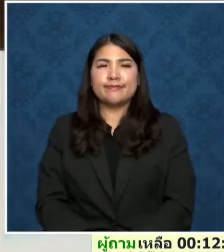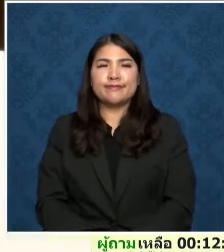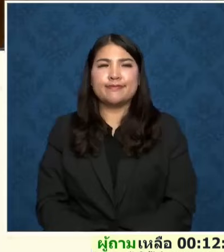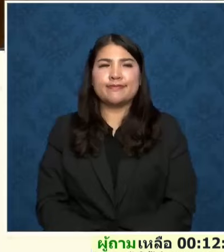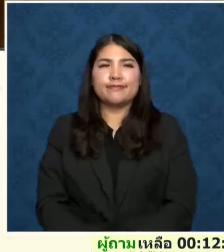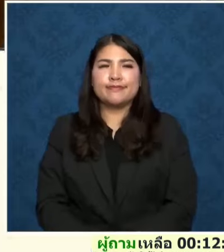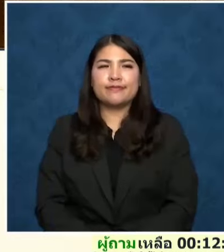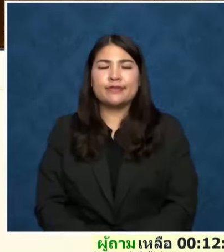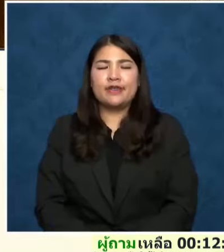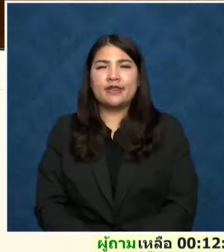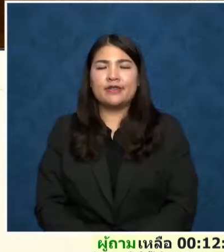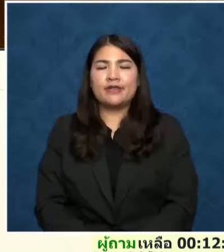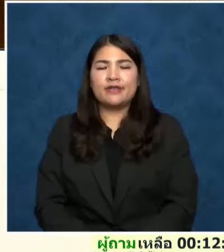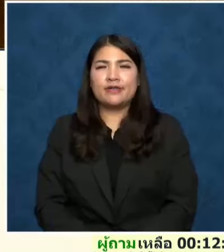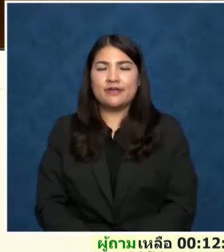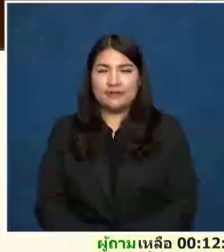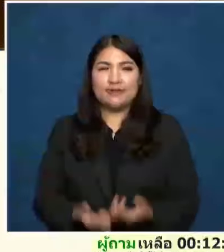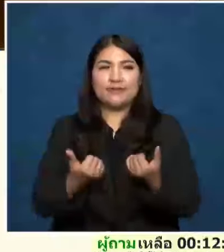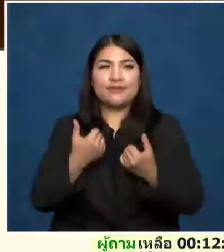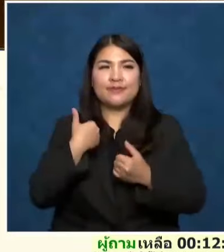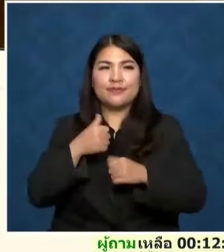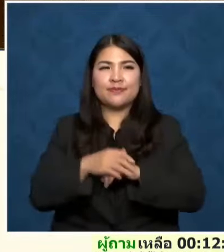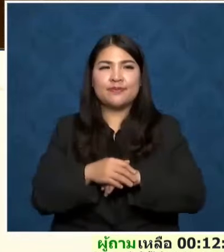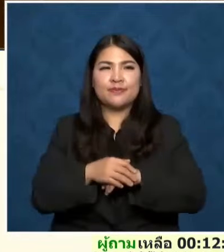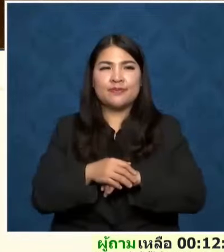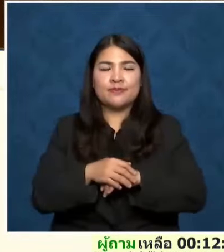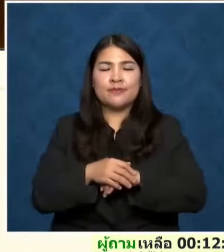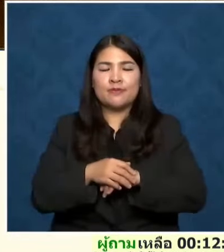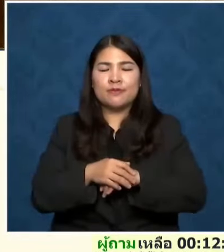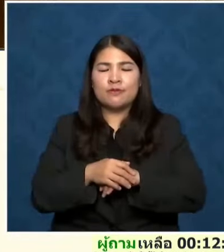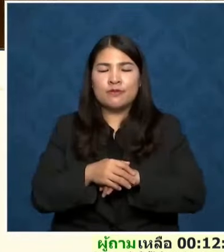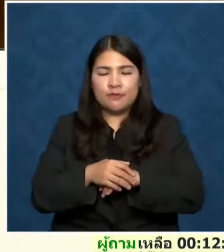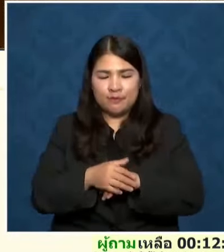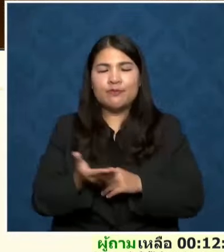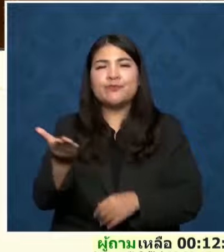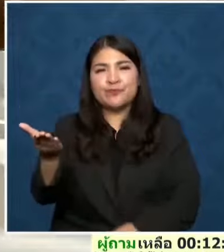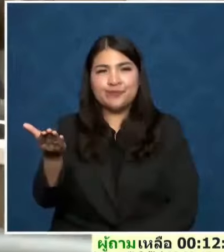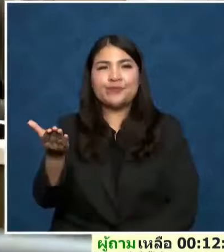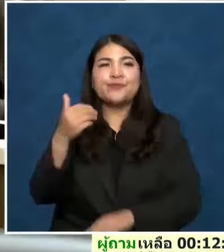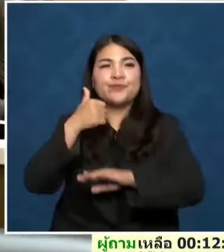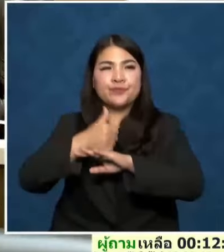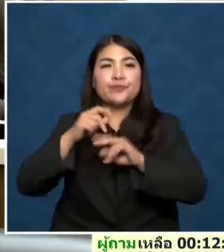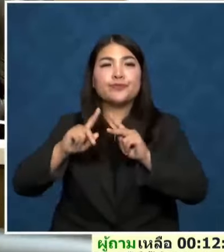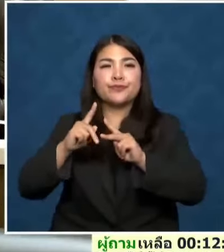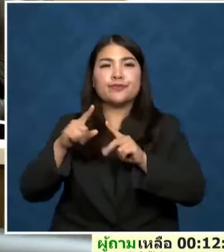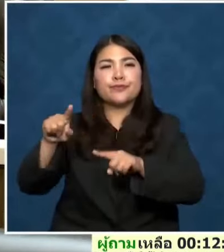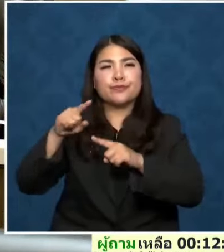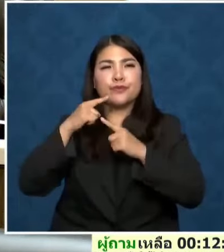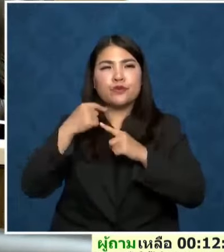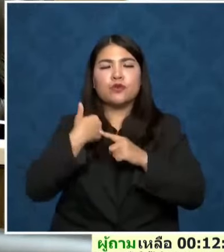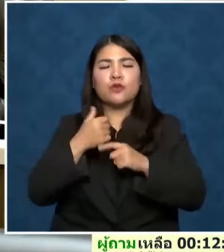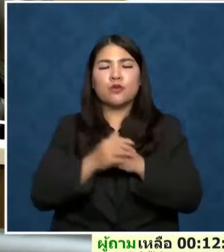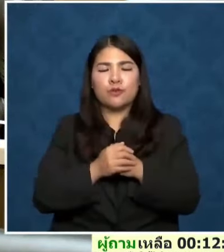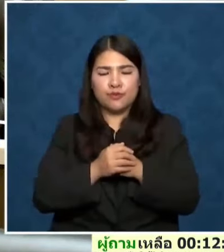ครั ท่ประโน มอะไรจะฝากไหมครับคร ขบคุท่พัธานทกรบครับผมเข้าใจที่ทานรัตรีตอบเมื่อกี้ คื Motorway